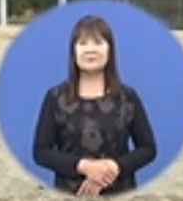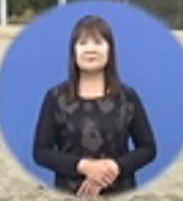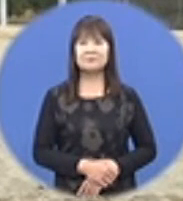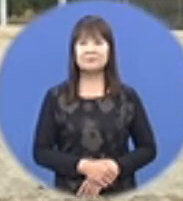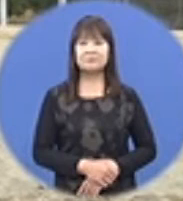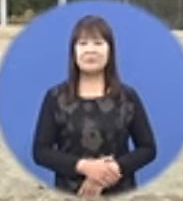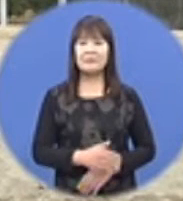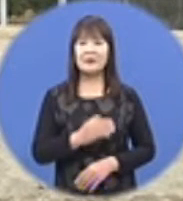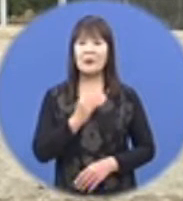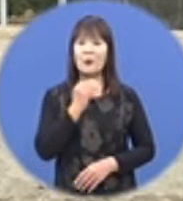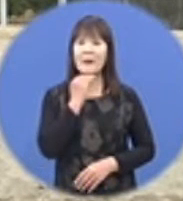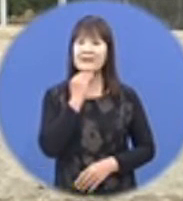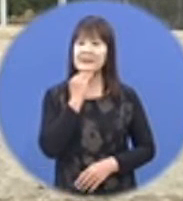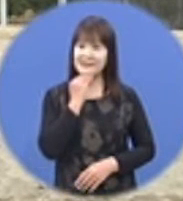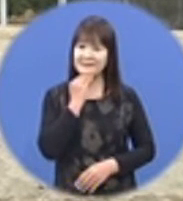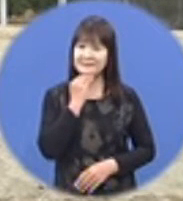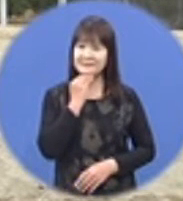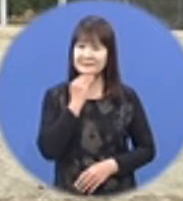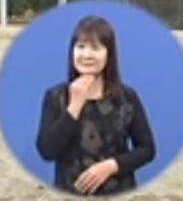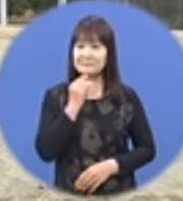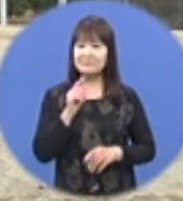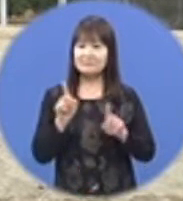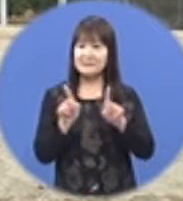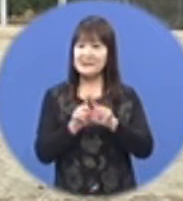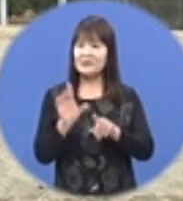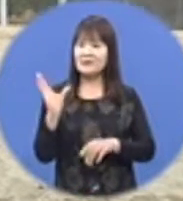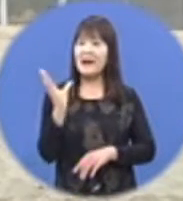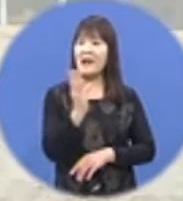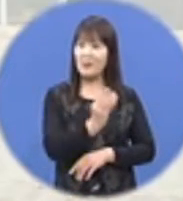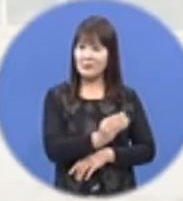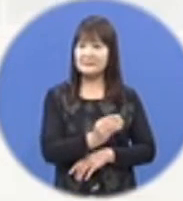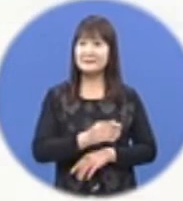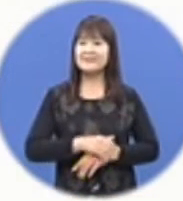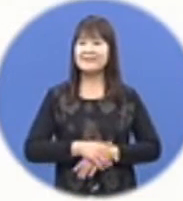お待たせ。帰ろ。